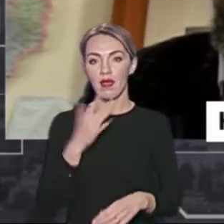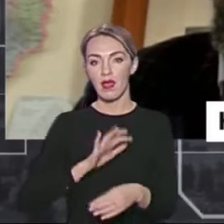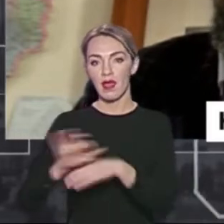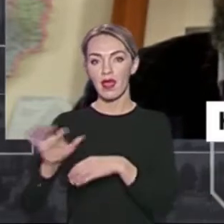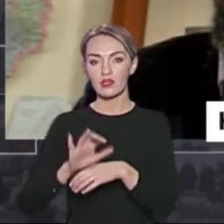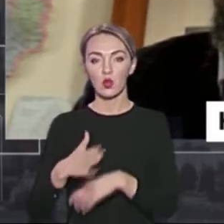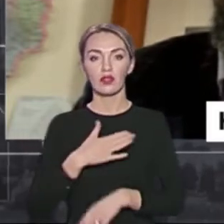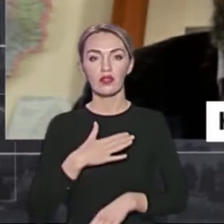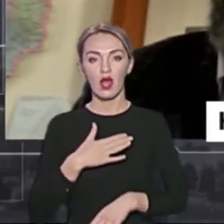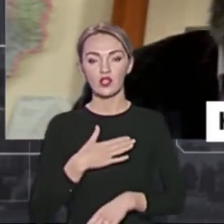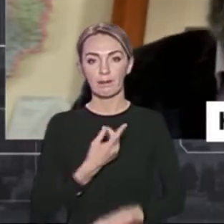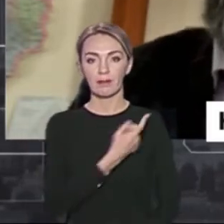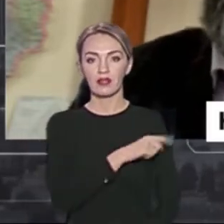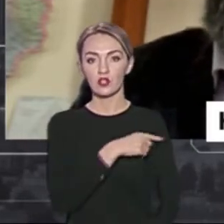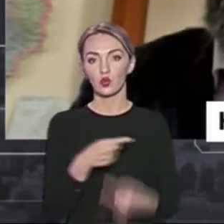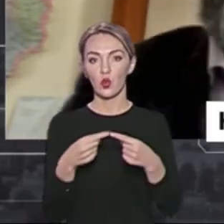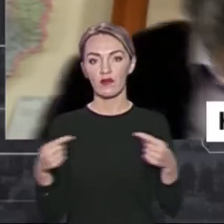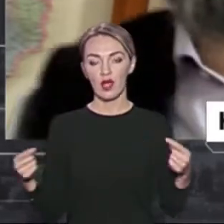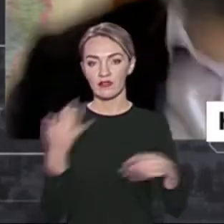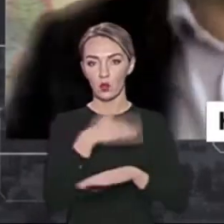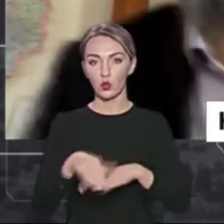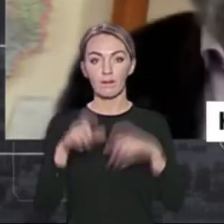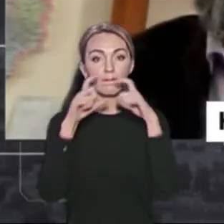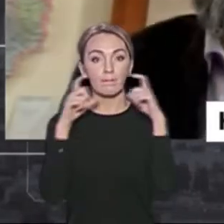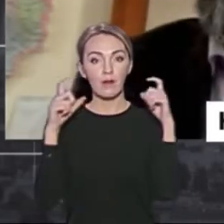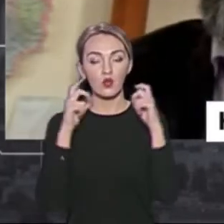товарів за кордон, зокрема масок, які